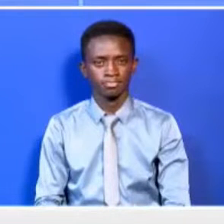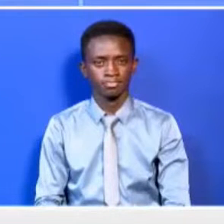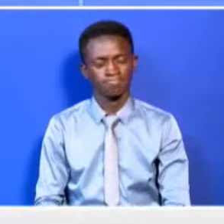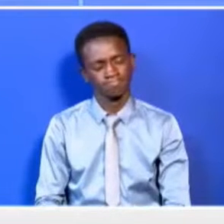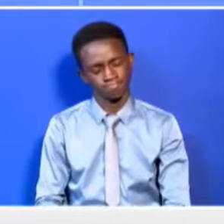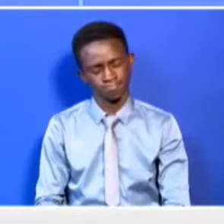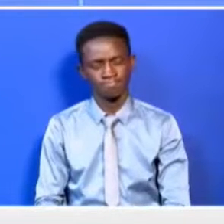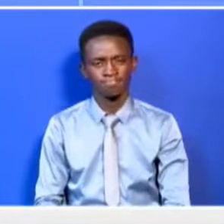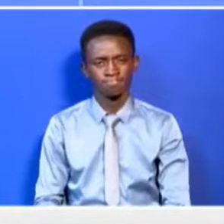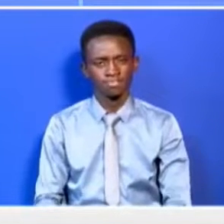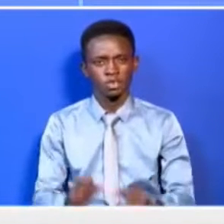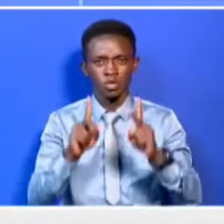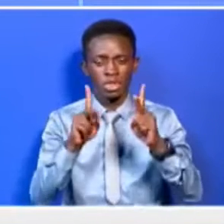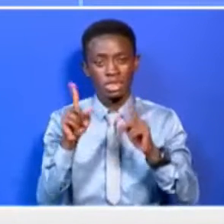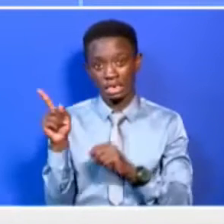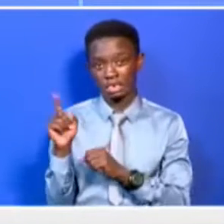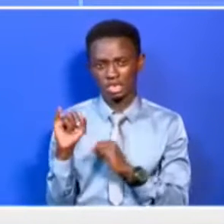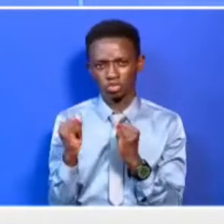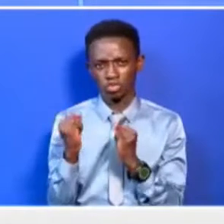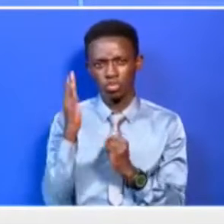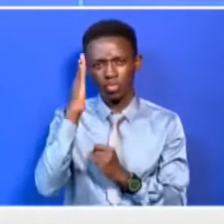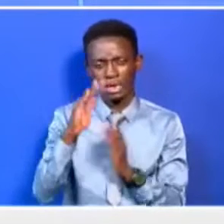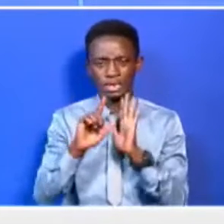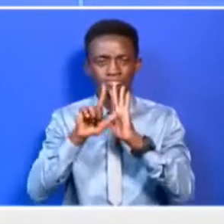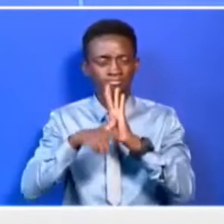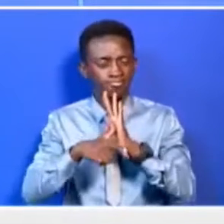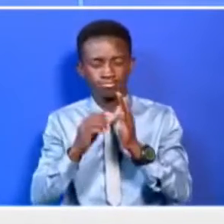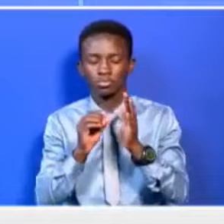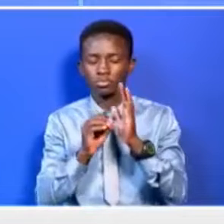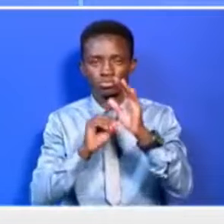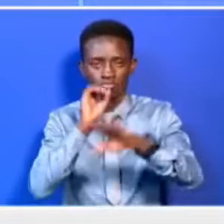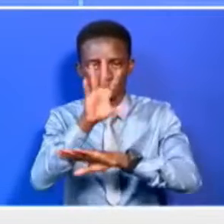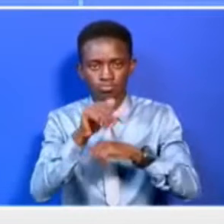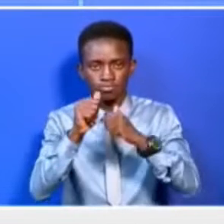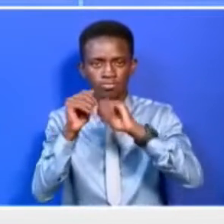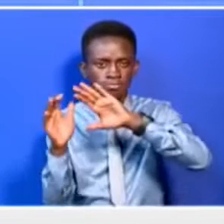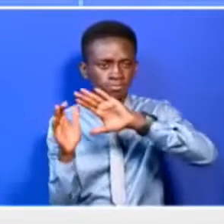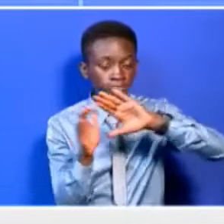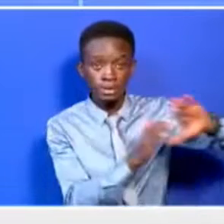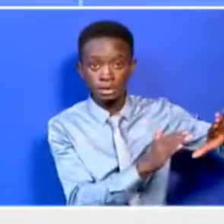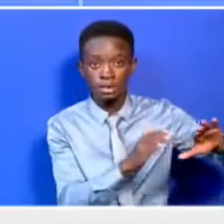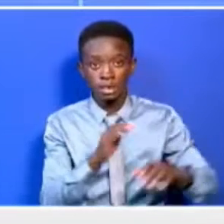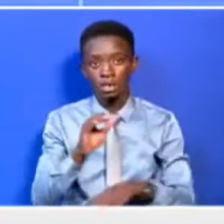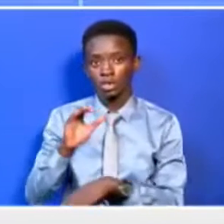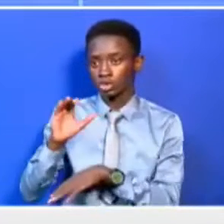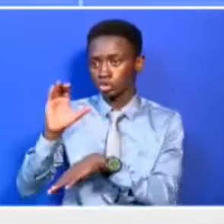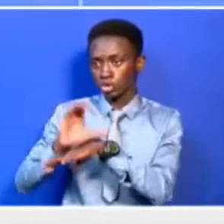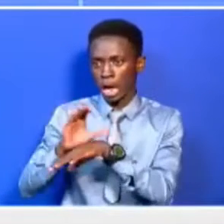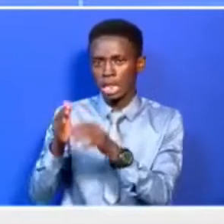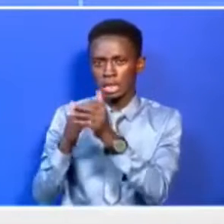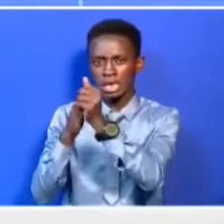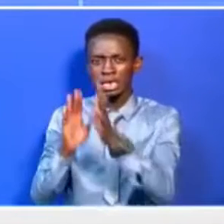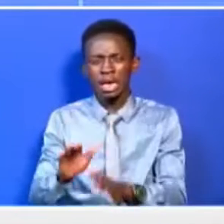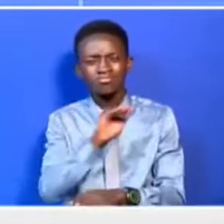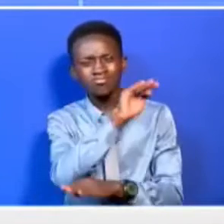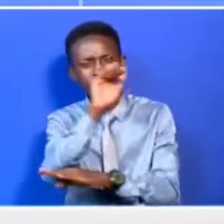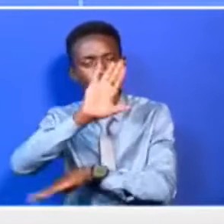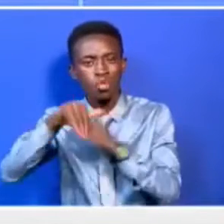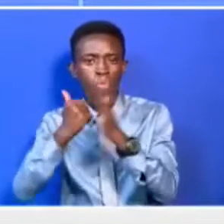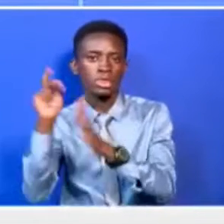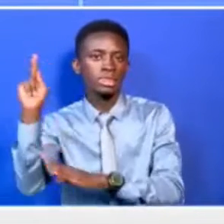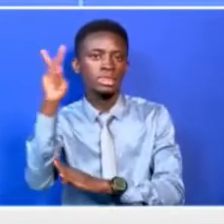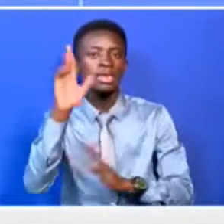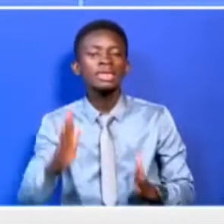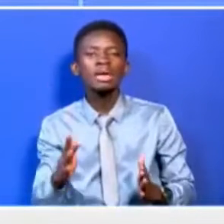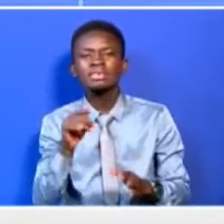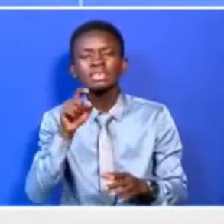Na mtazamaji na kwa taarifa hiyo itakuwa inakujia, tuangazie taarifa nyingine ambapo viongozi wa kanisa sasa wametoa wito kwa Wakenya kudumisha amani wakati huu